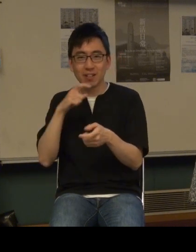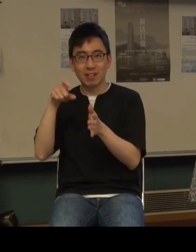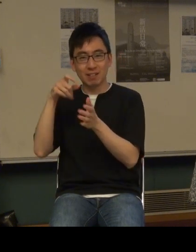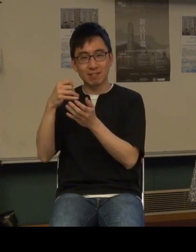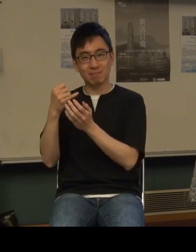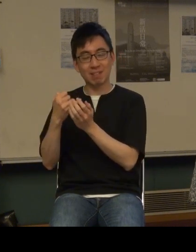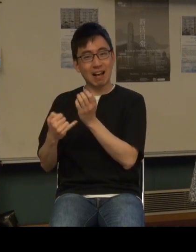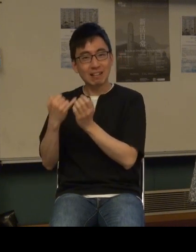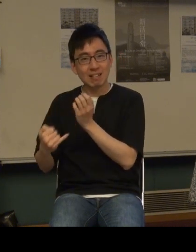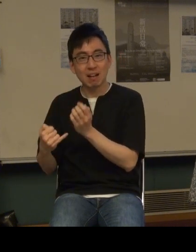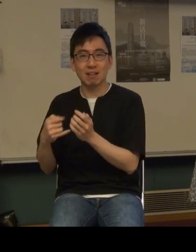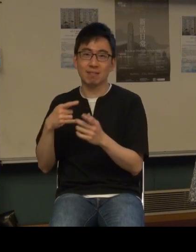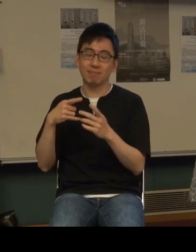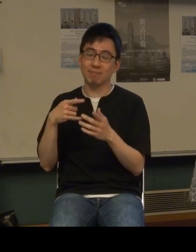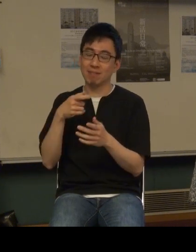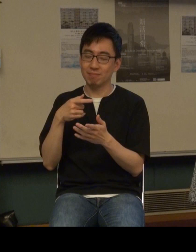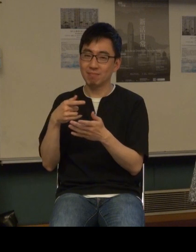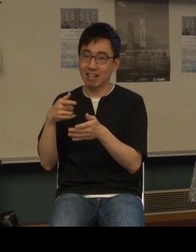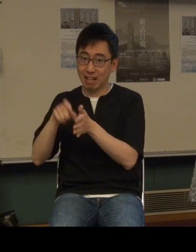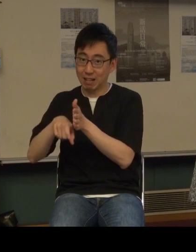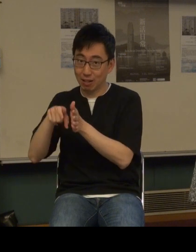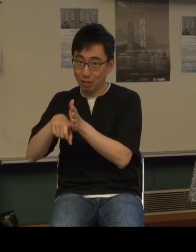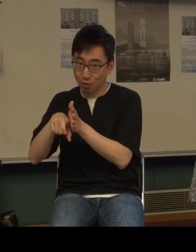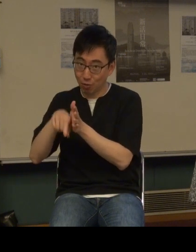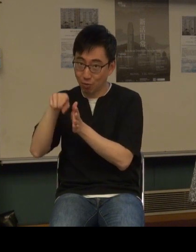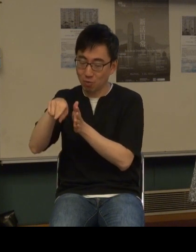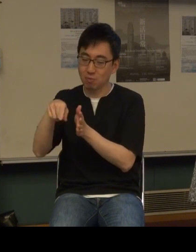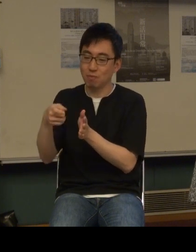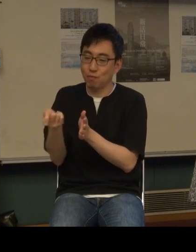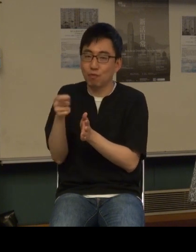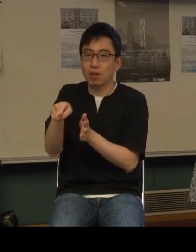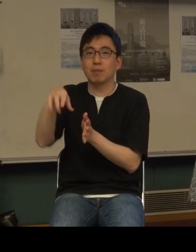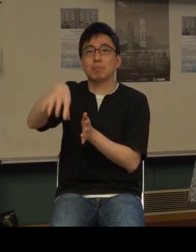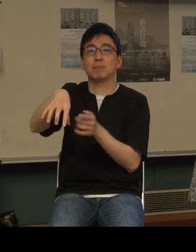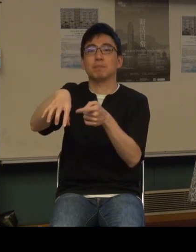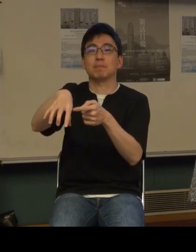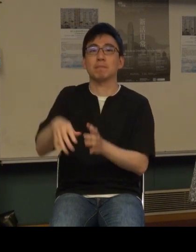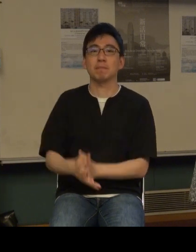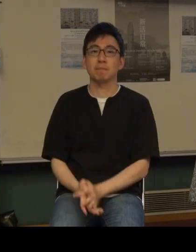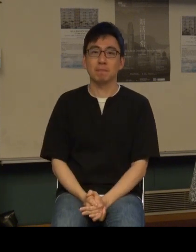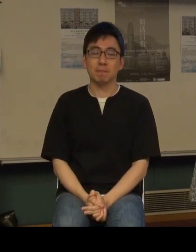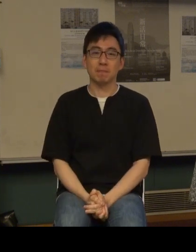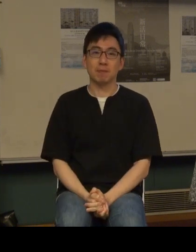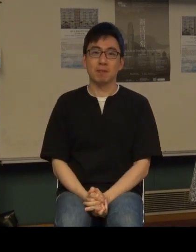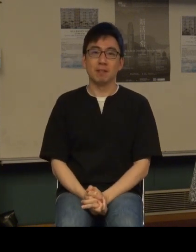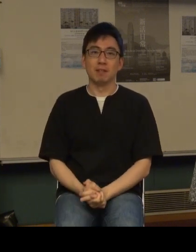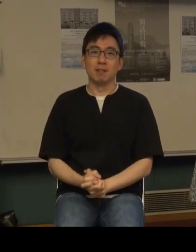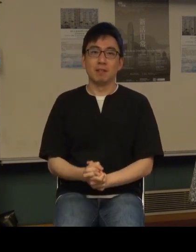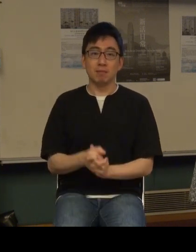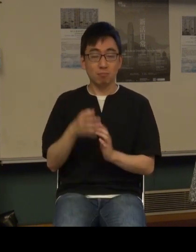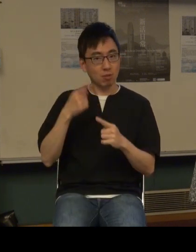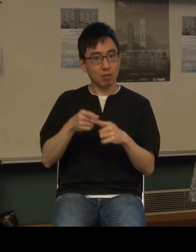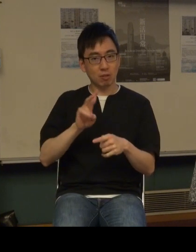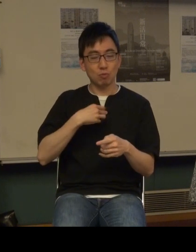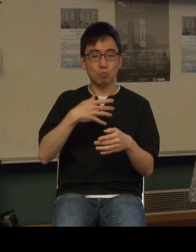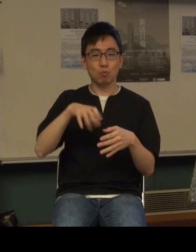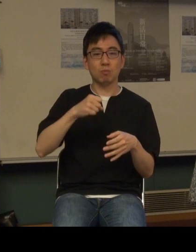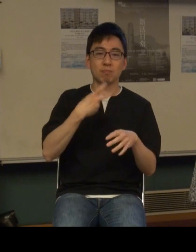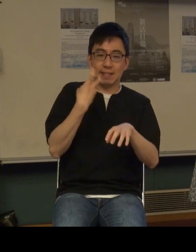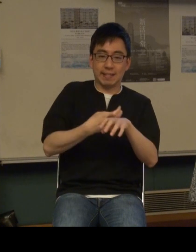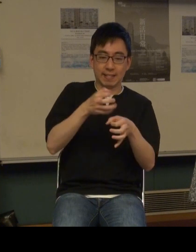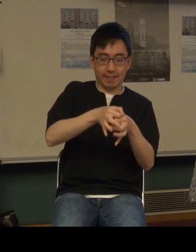前咧就係中環消防局嘅總局嘅，即係香港消防總局嗰個位置。啊，咁佢都同樣係啦，用一個鋼架嘅